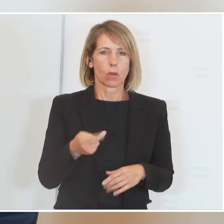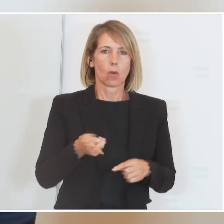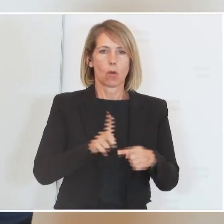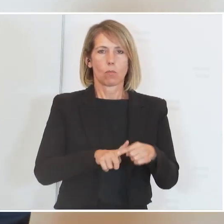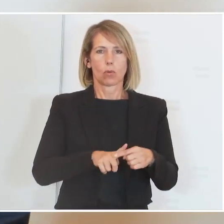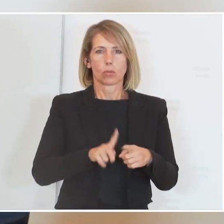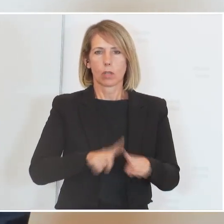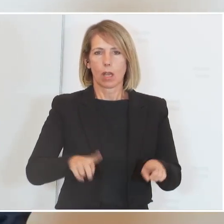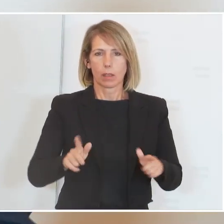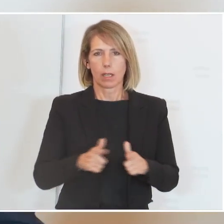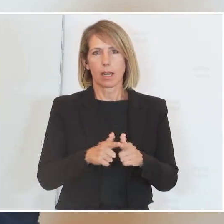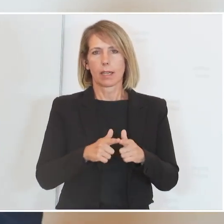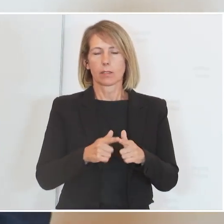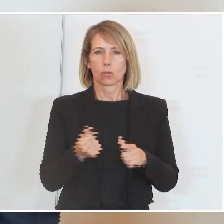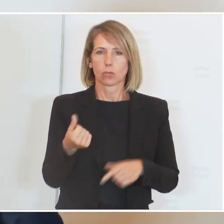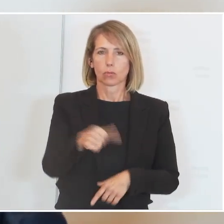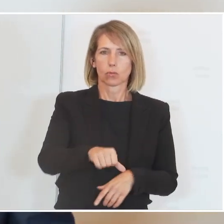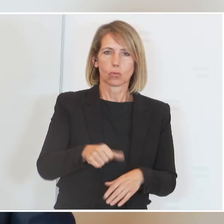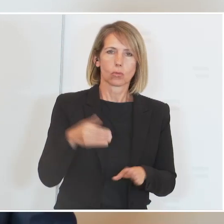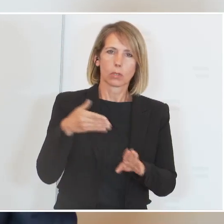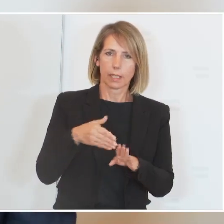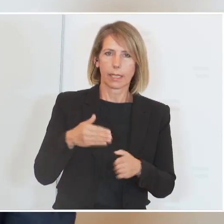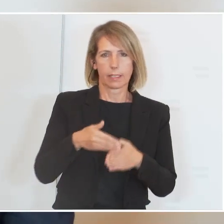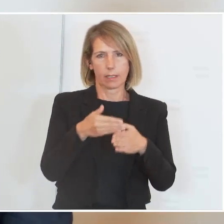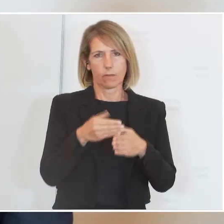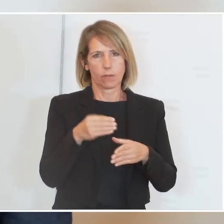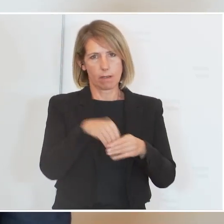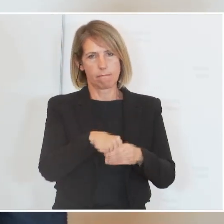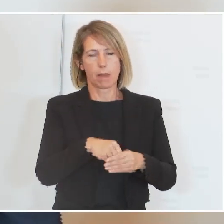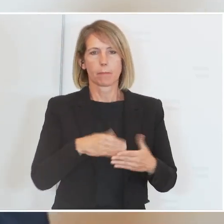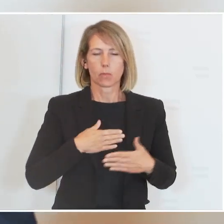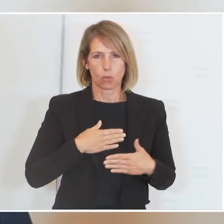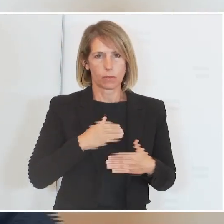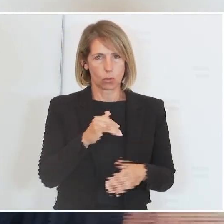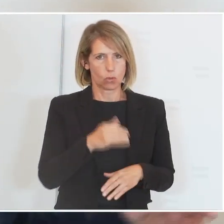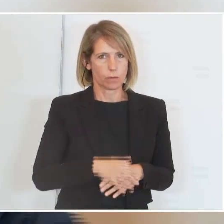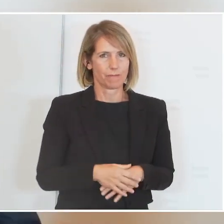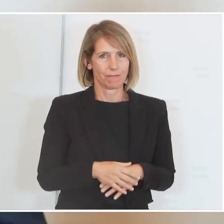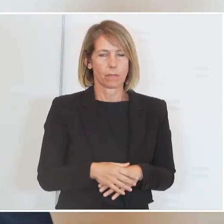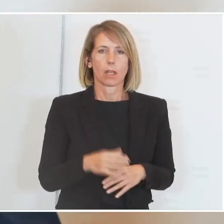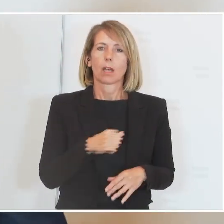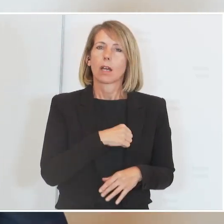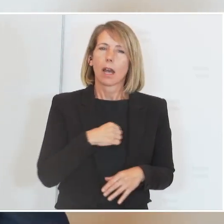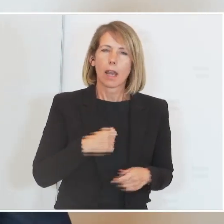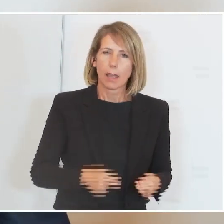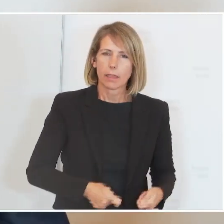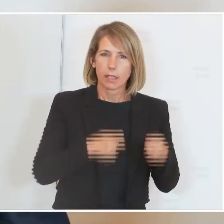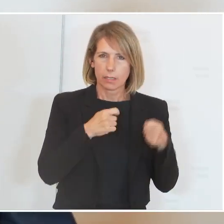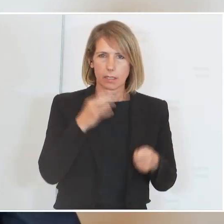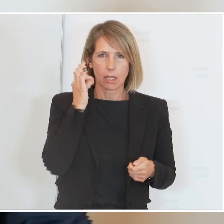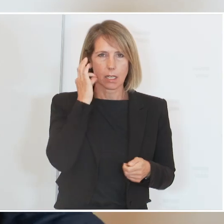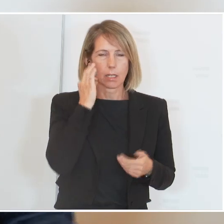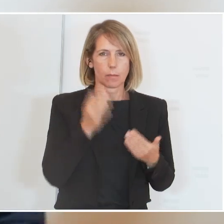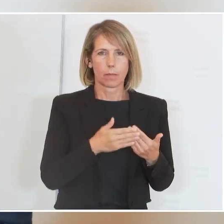anderen Leistungen, die dann als Direkthilfen gekommen sind oder noch kommen werden. Alleinerzieherin,